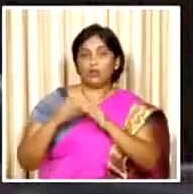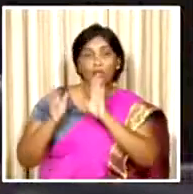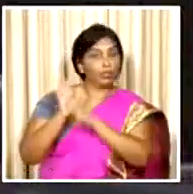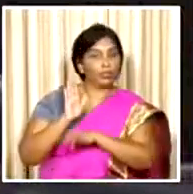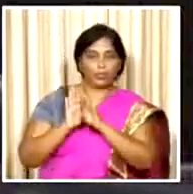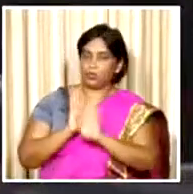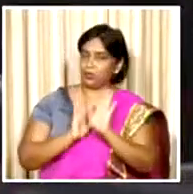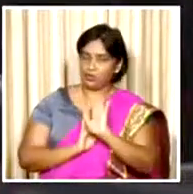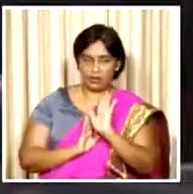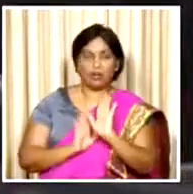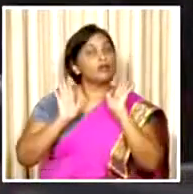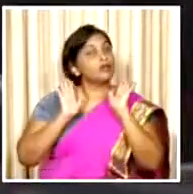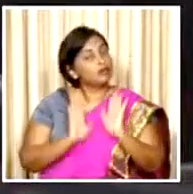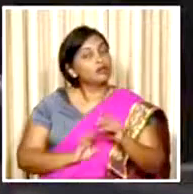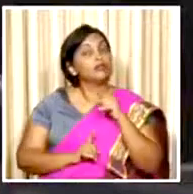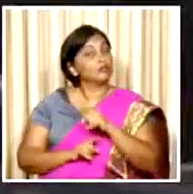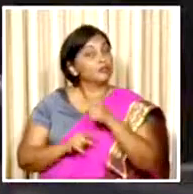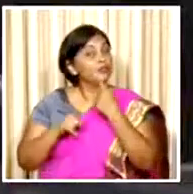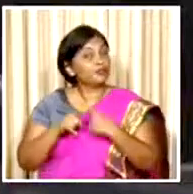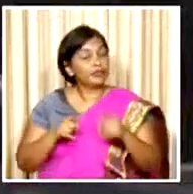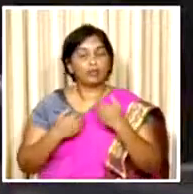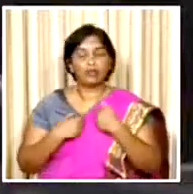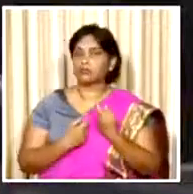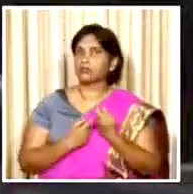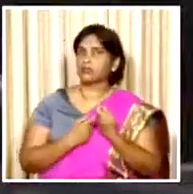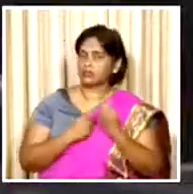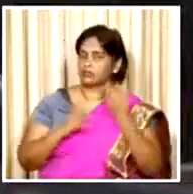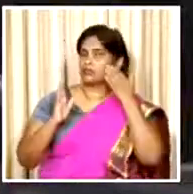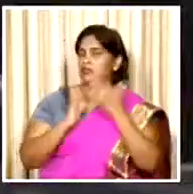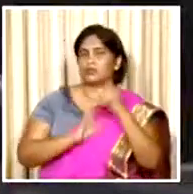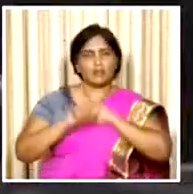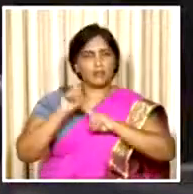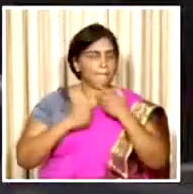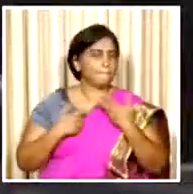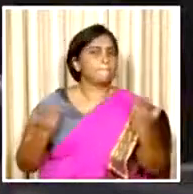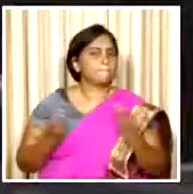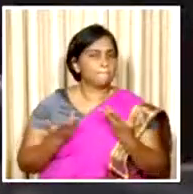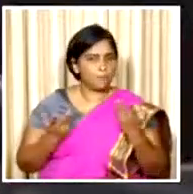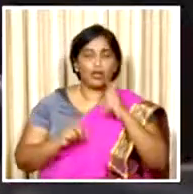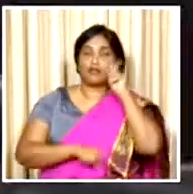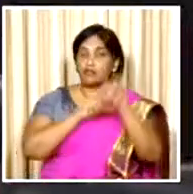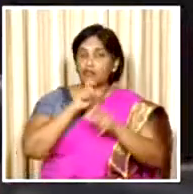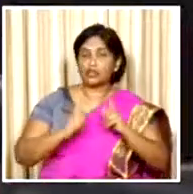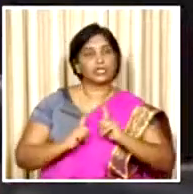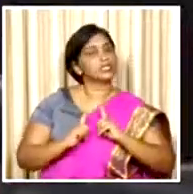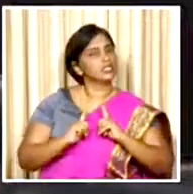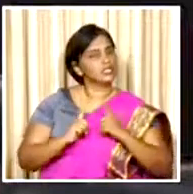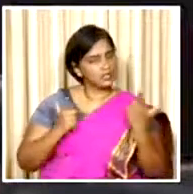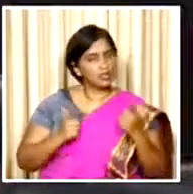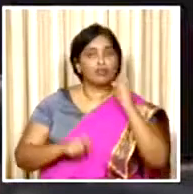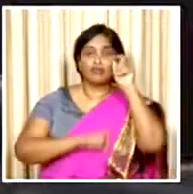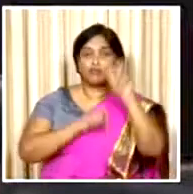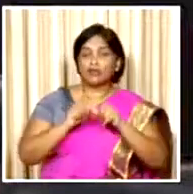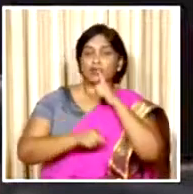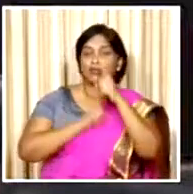ප්‍රතික්ෂේප කරන්නේ. නමුත් ඒවා පමණින් අපිට ආර්ථිකයක් ගැන කතා කරන්න බෑ. මිනිසුන්ගේ ජන ජීවිත,